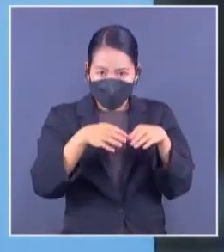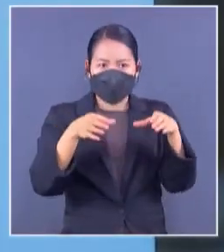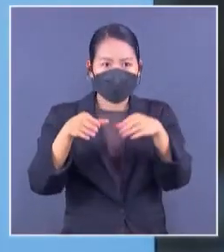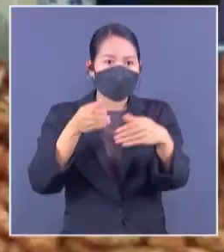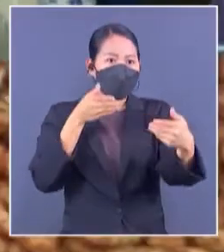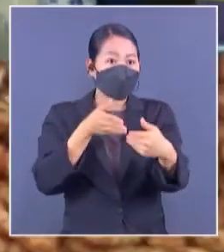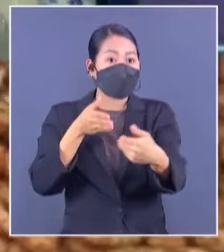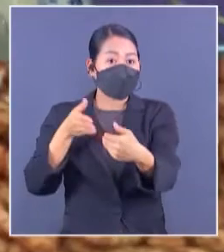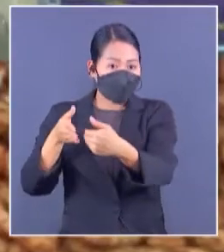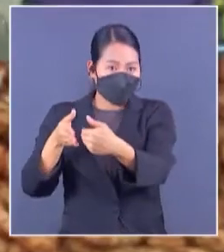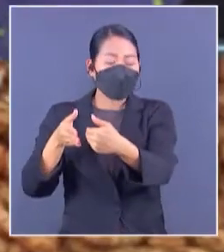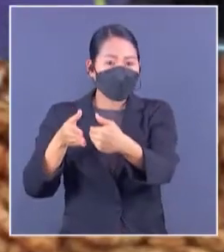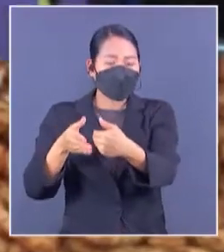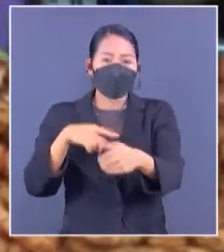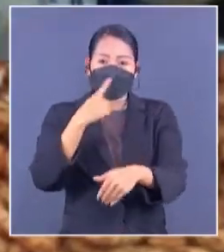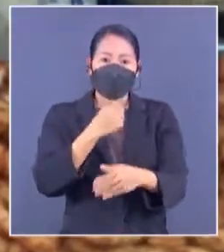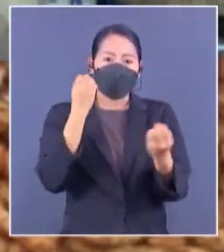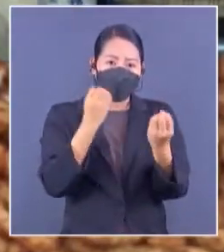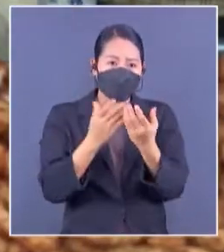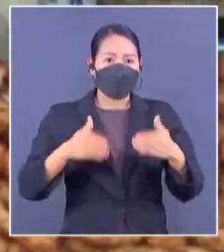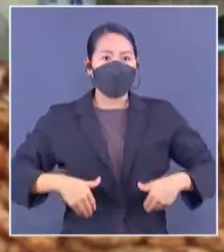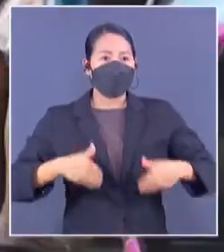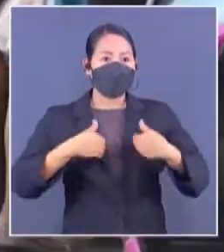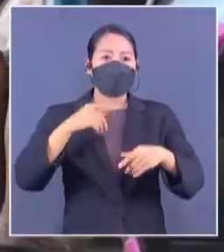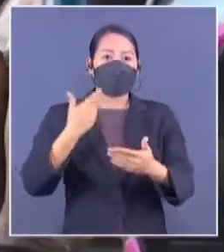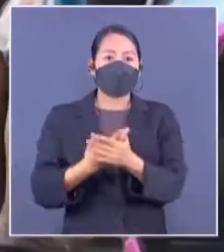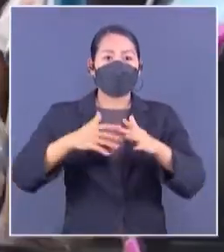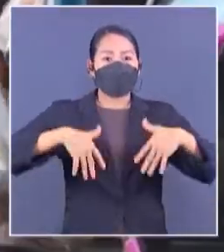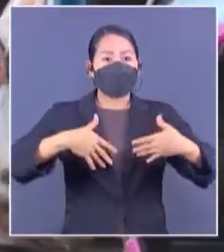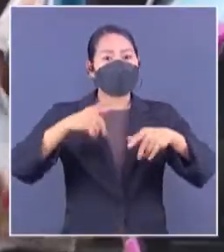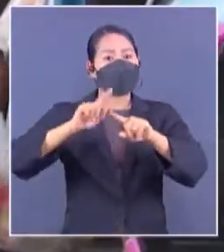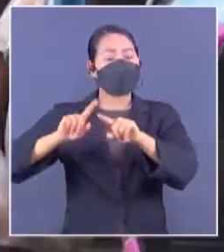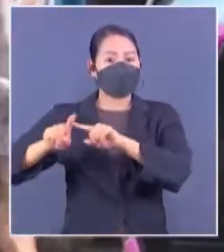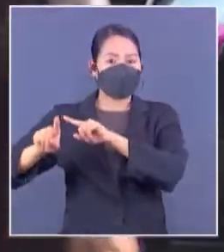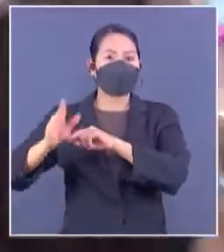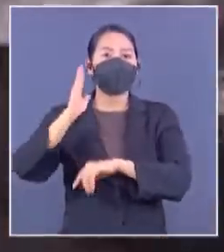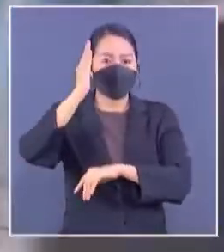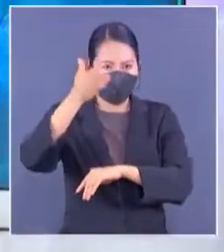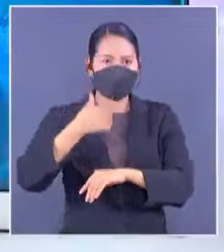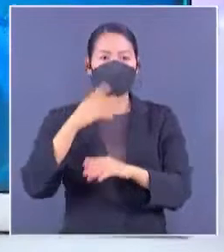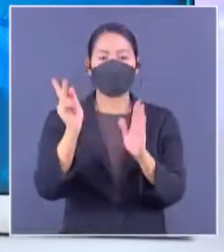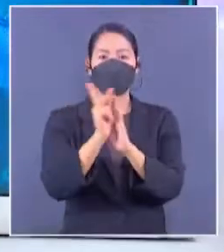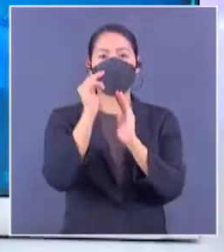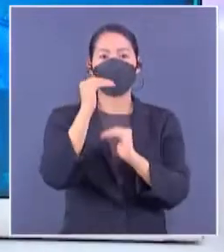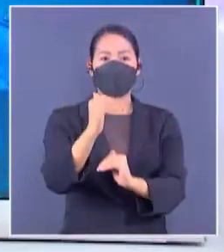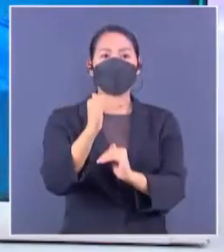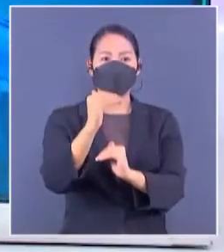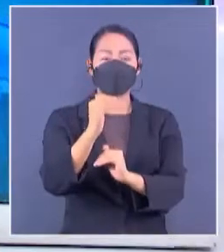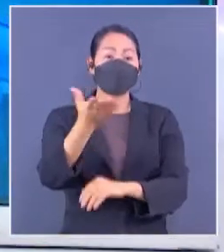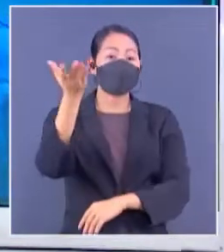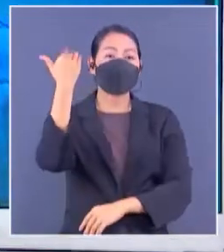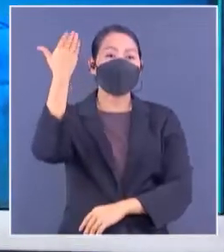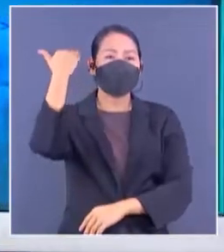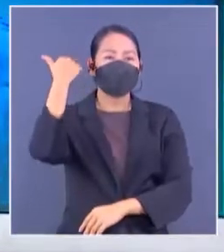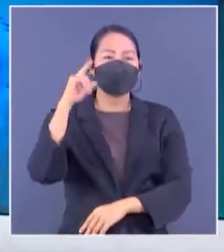ได้รวมถึงเป็นผู้ที่ได้รับผลกระทบโดยตรงด้วยค่ะ นั่นก็หมายความว่าคนที่จะใช้คนละครึ่งจากเดิมทีที่ใช้กันอย่างสนุกสนาน